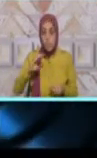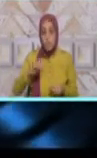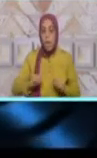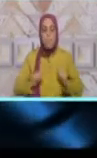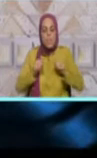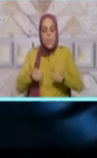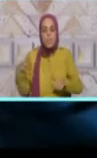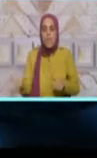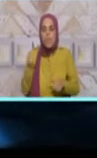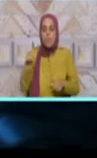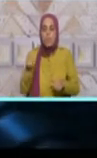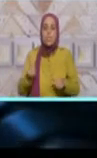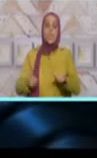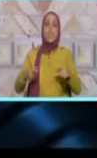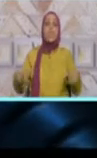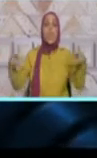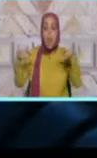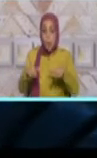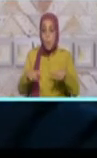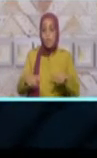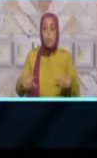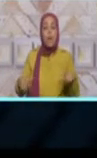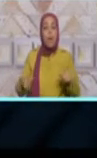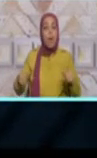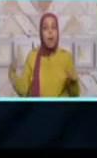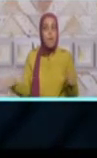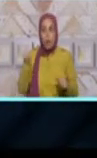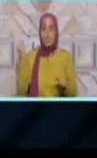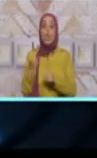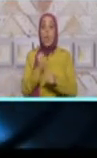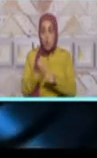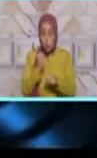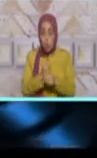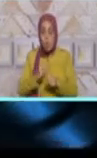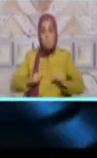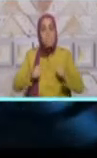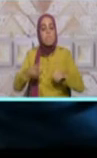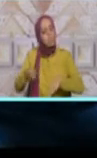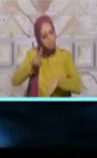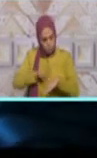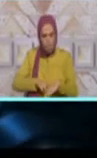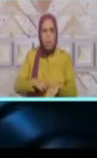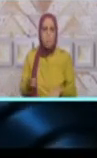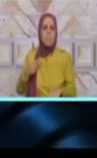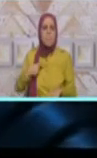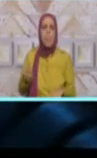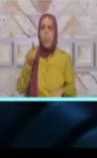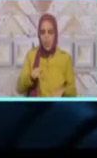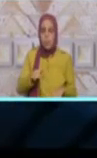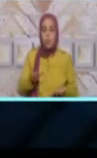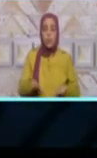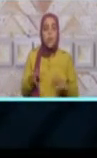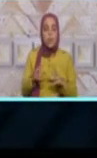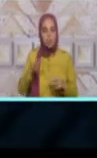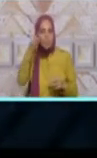فبيقدم فرص مهمه للمجتمع، فرص فيها فرص عمل، فيها عوائد مضمونه، فيها قيمه مضافه، فيها كمان ان احنا هذه الكنوز